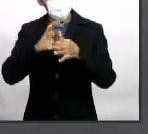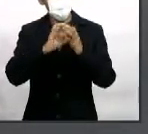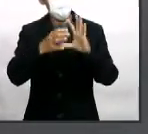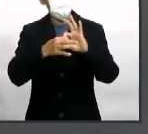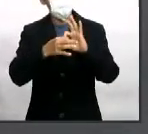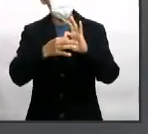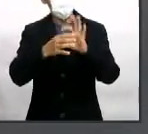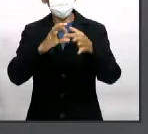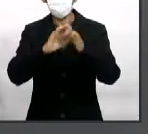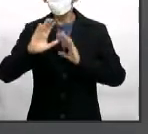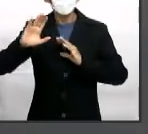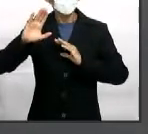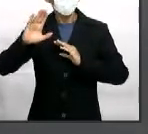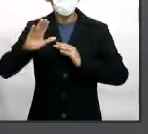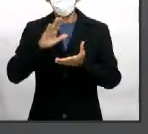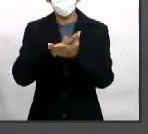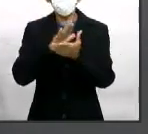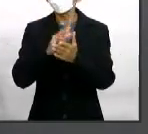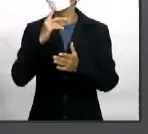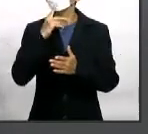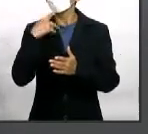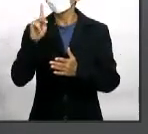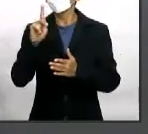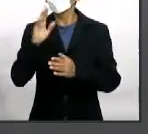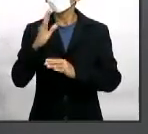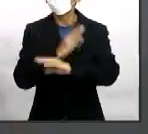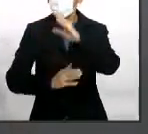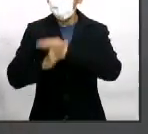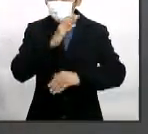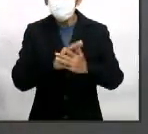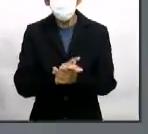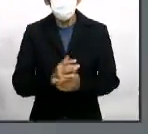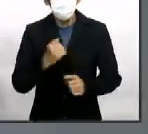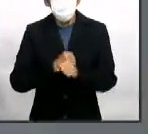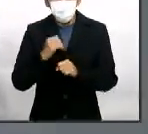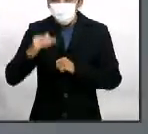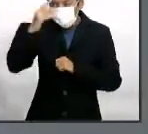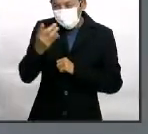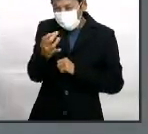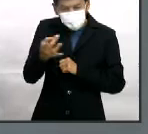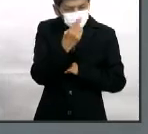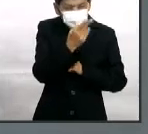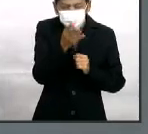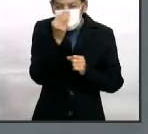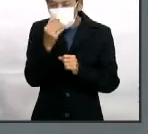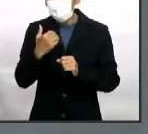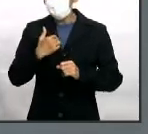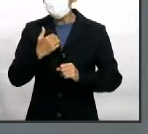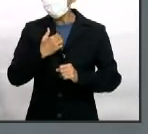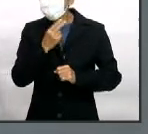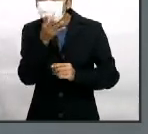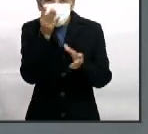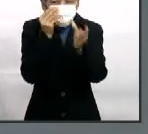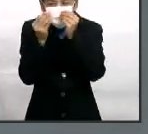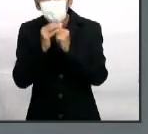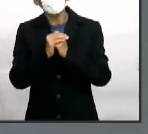าของโรงเรียนศรีสังวาลหมดเลยพอเราเข้าไปเรียนเนี่ยเขาพูดง่ายๆว่าเขารุ่นพี่เป็นยังไงเนี่ยเรารุ่นน้องเนี่